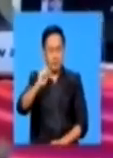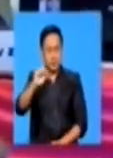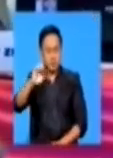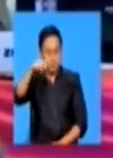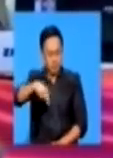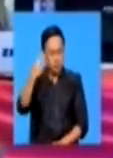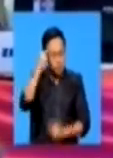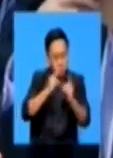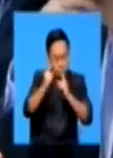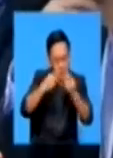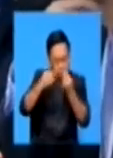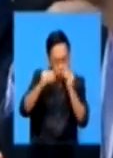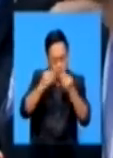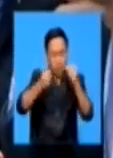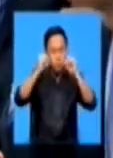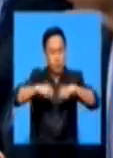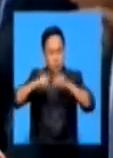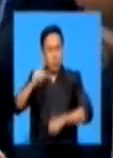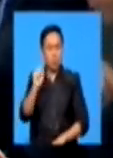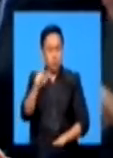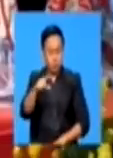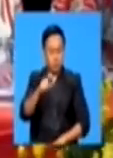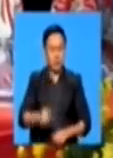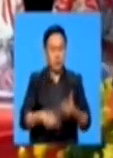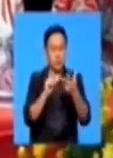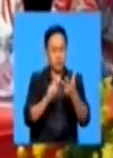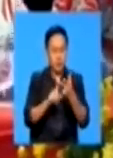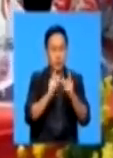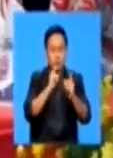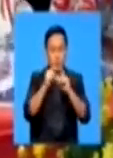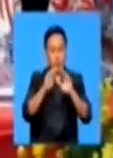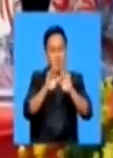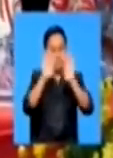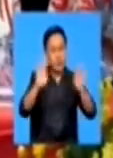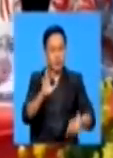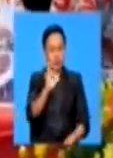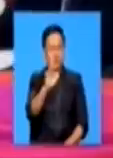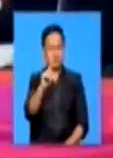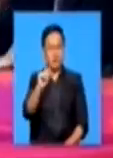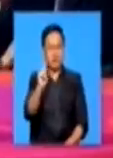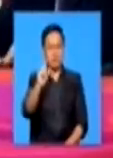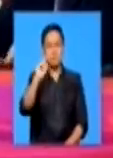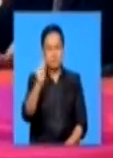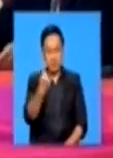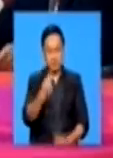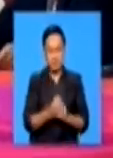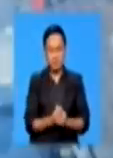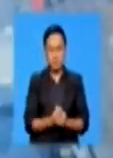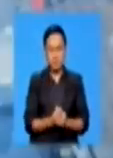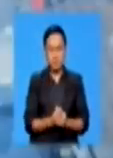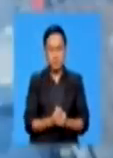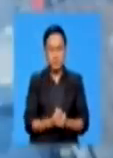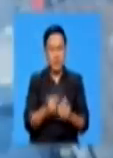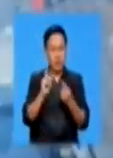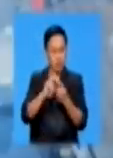งการเจรจาอาเซปให้ได้โดยเร็วนะครับแล้วก็การพิจารณาเปิดเจรจาจัดทำ FTA ใหม่ต่อไปก็เป็นเรื่องการเร่งรั